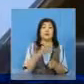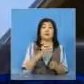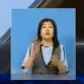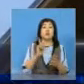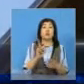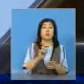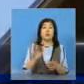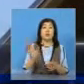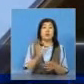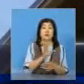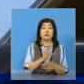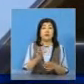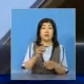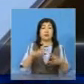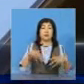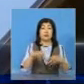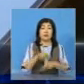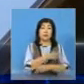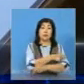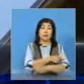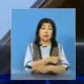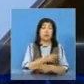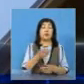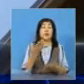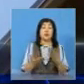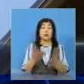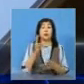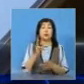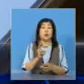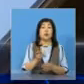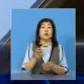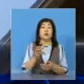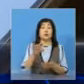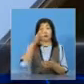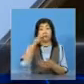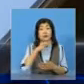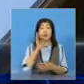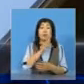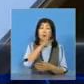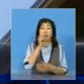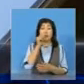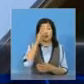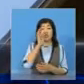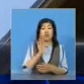ынталандыруға бағытталмақ. Яғни отбасы мүшелерінің бірі еңбекке жарамды болса, онда оған тұрақты жұмыс ұсынылады.